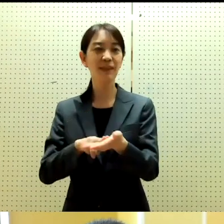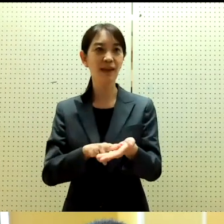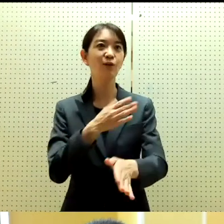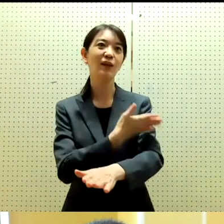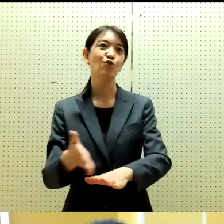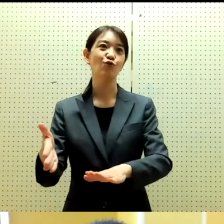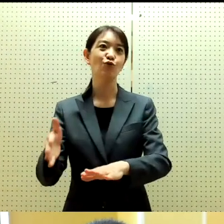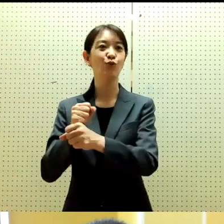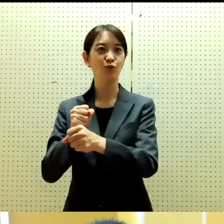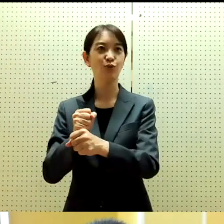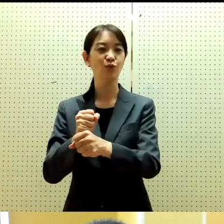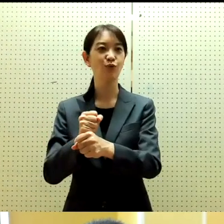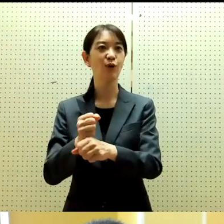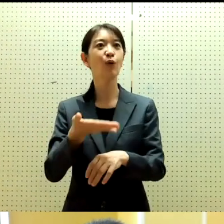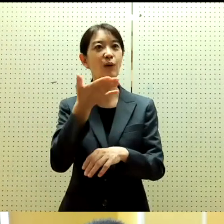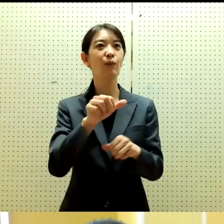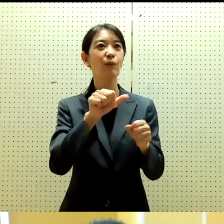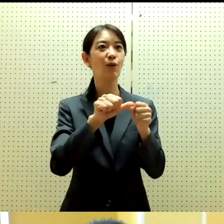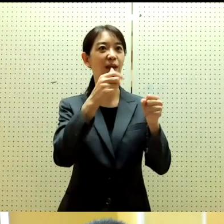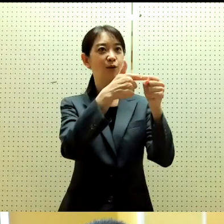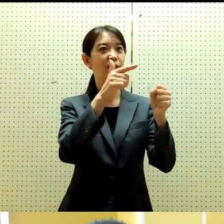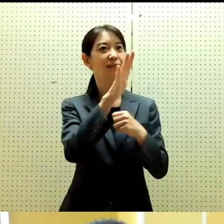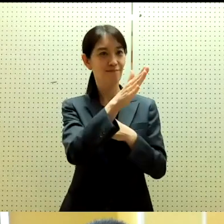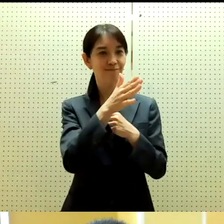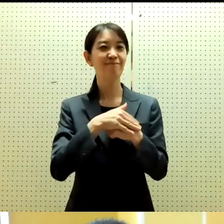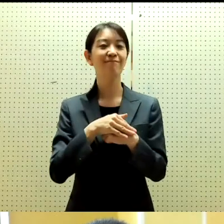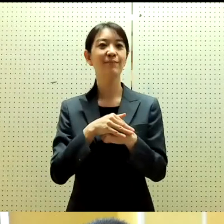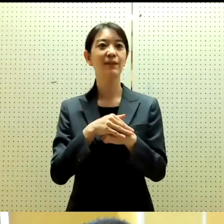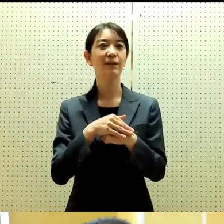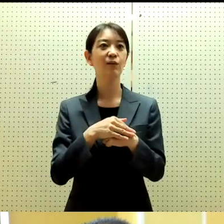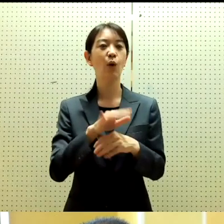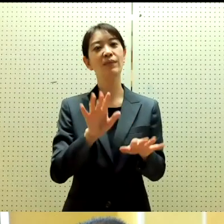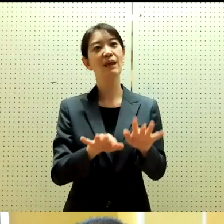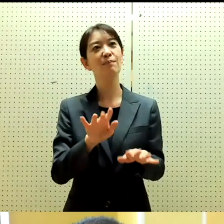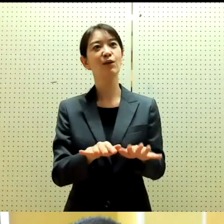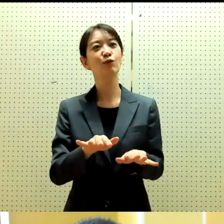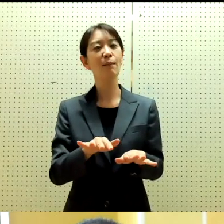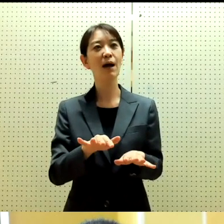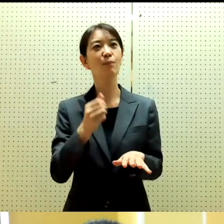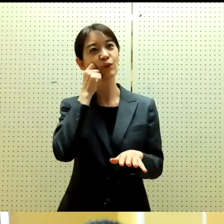で上の子は高学年なので、もうちょっと、まあ、ちょっとタイピングはまだなんですけれども、